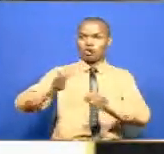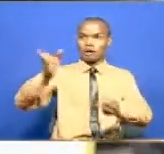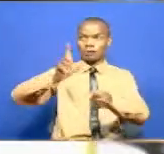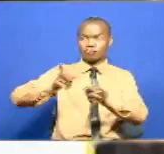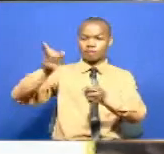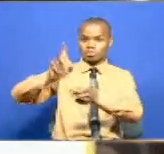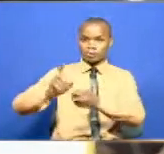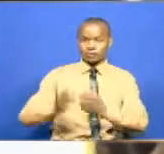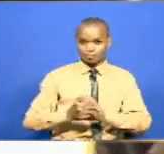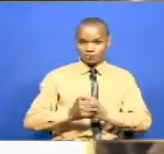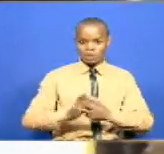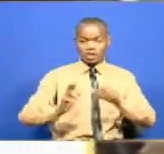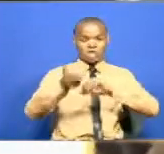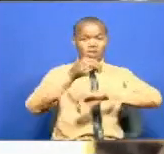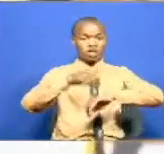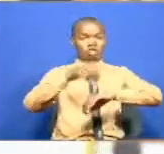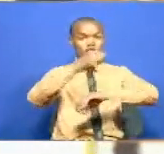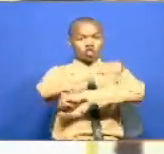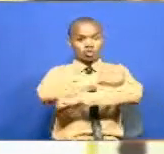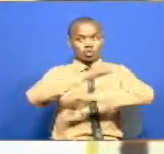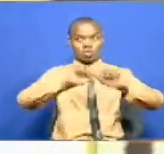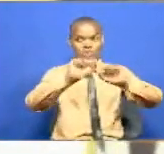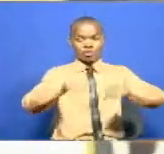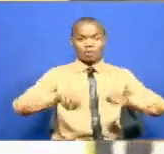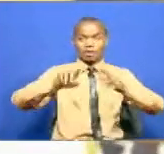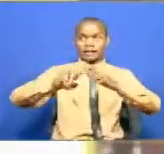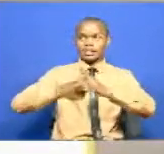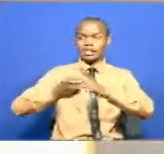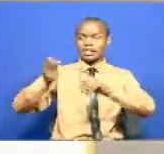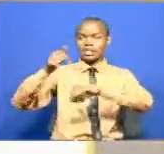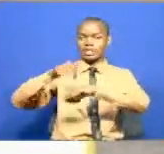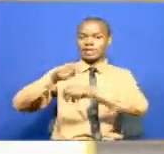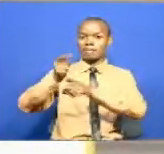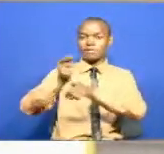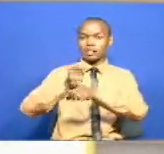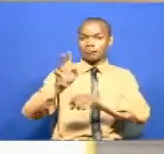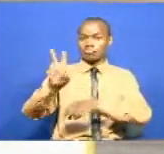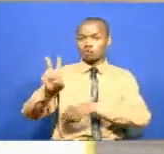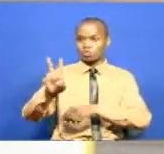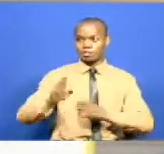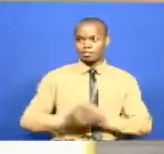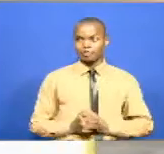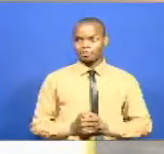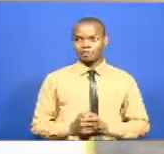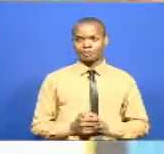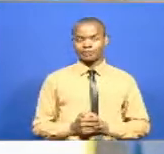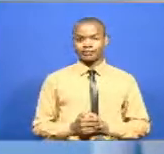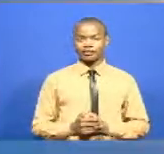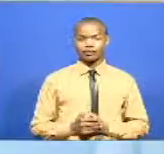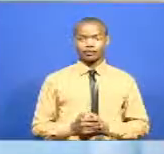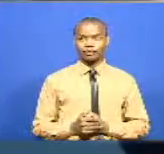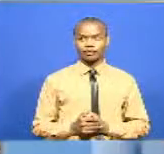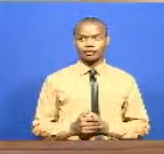za kimataifa zikisitisha mpango wa kuanza awamu ya pili ya masomo.